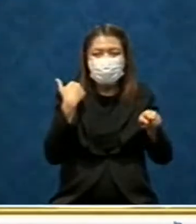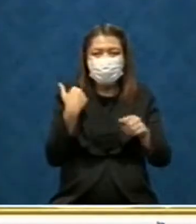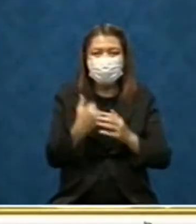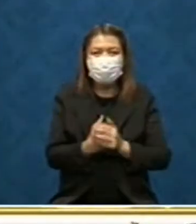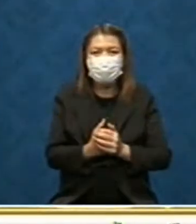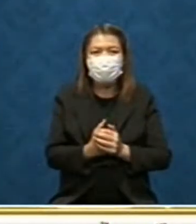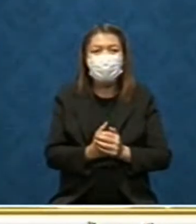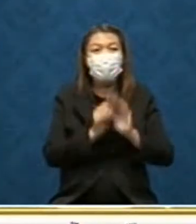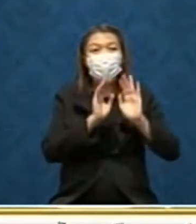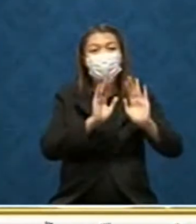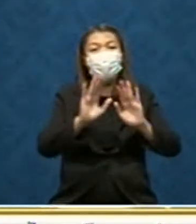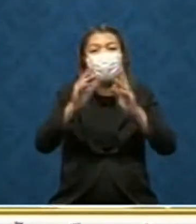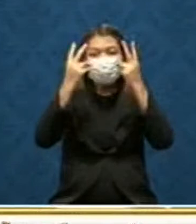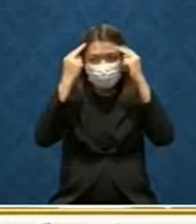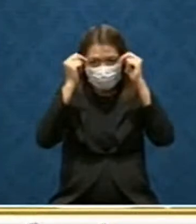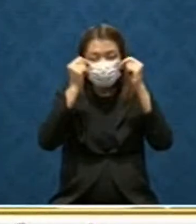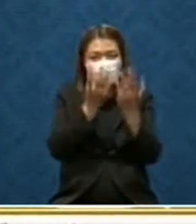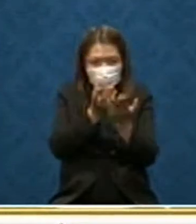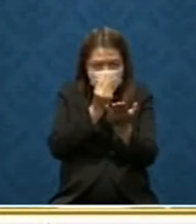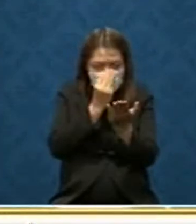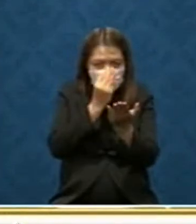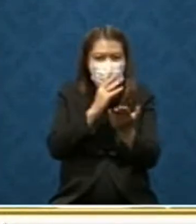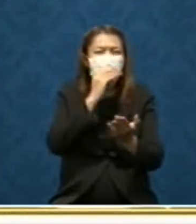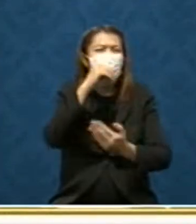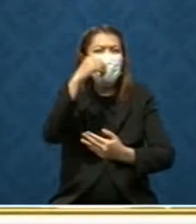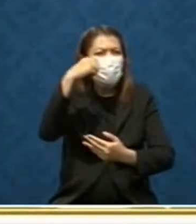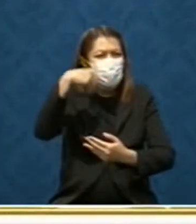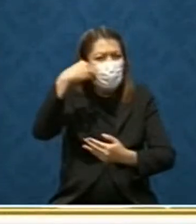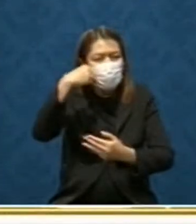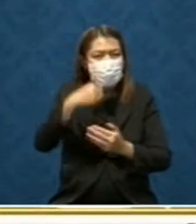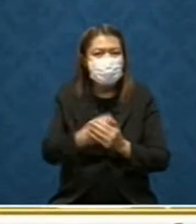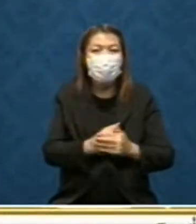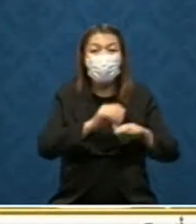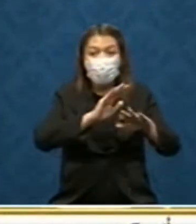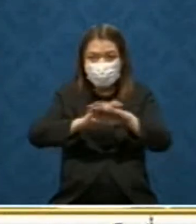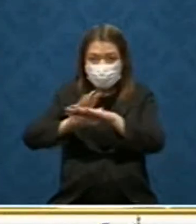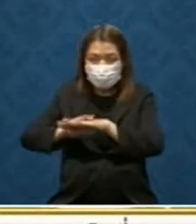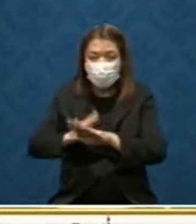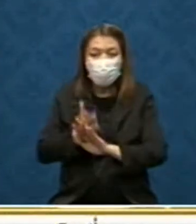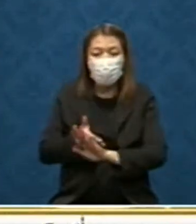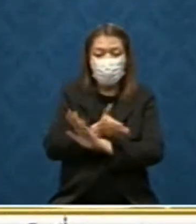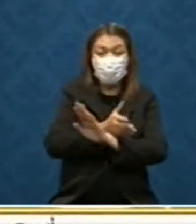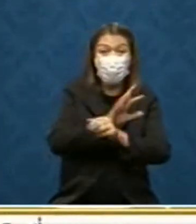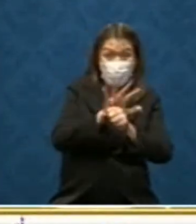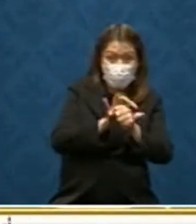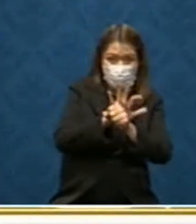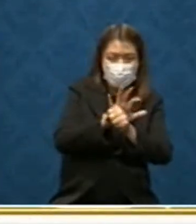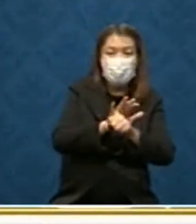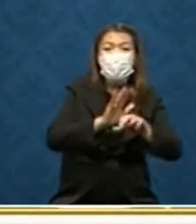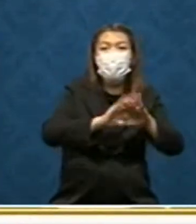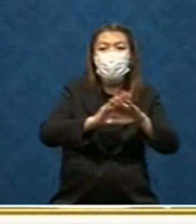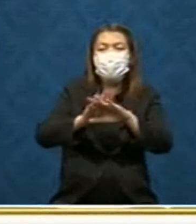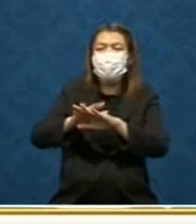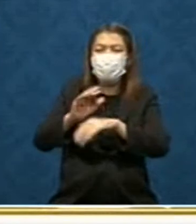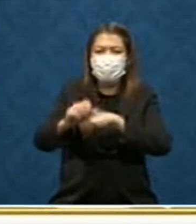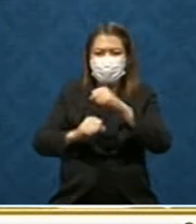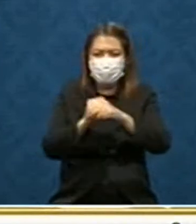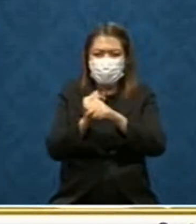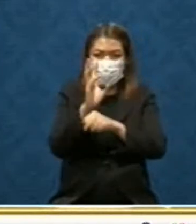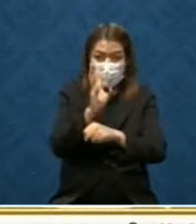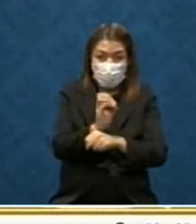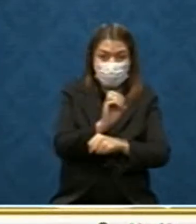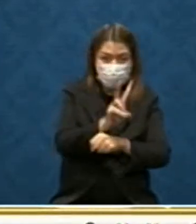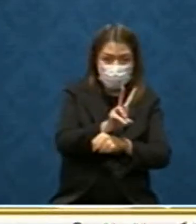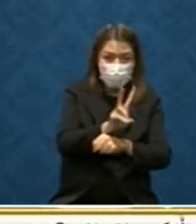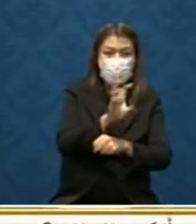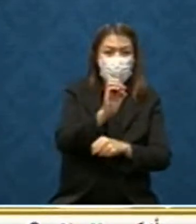ถาจัน อยฟังนะถ้จำคามผมได้ผมป๊ดบ่อยมาก entrencsผมเตือนก่อนที่โเวิจะมีดวยผมวาว ปี 62 เข้ามา